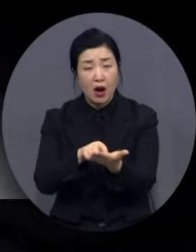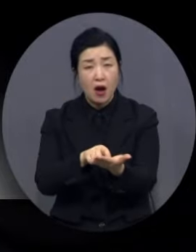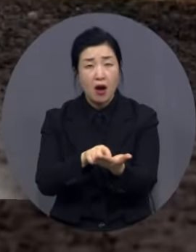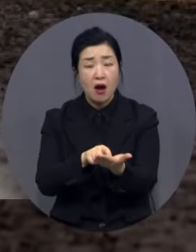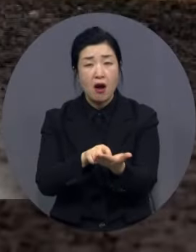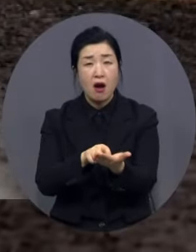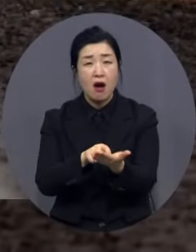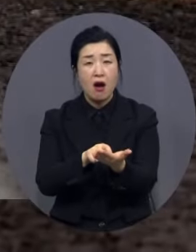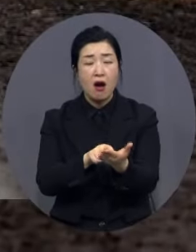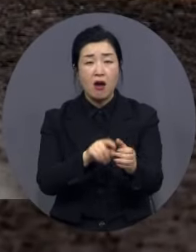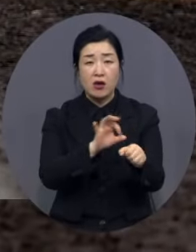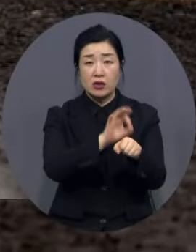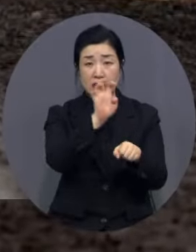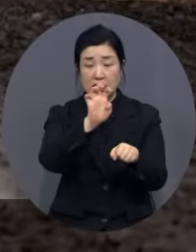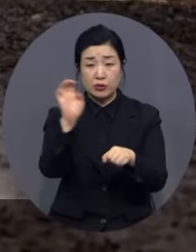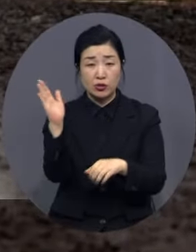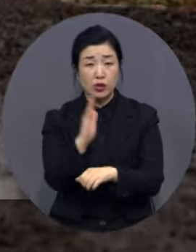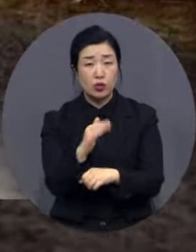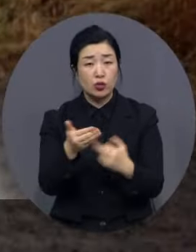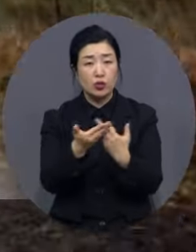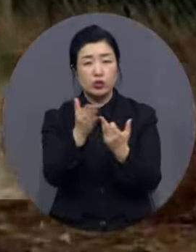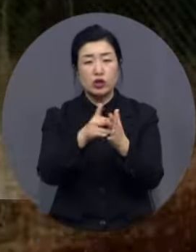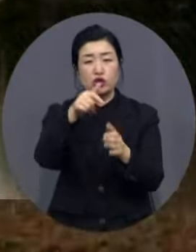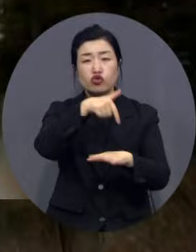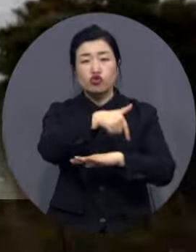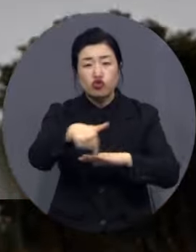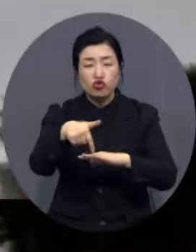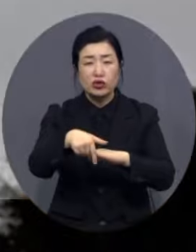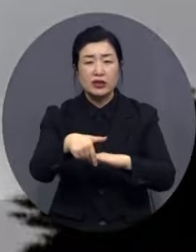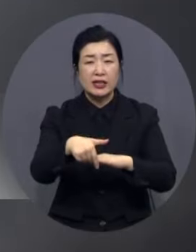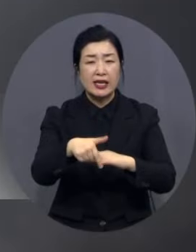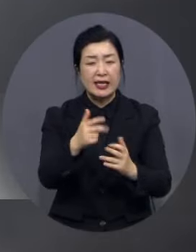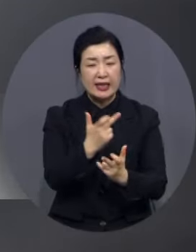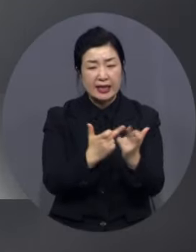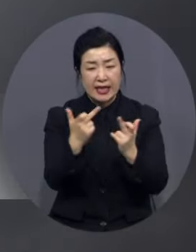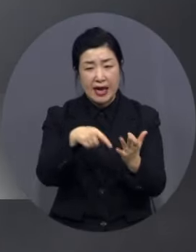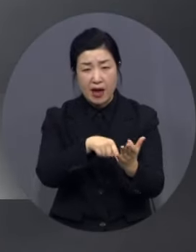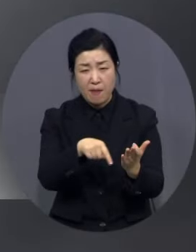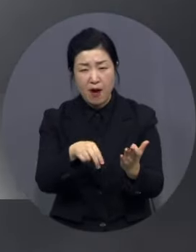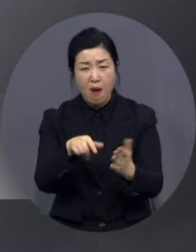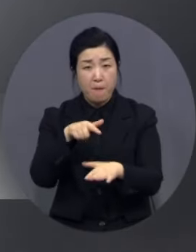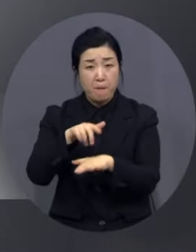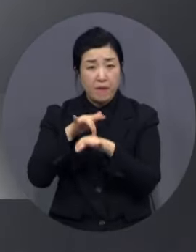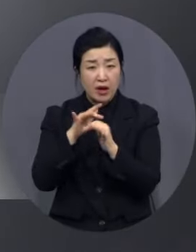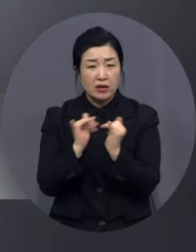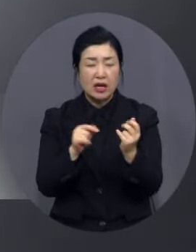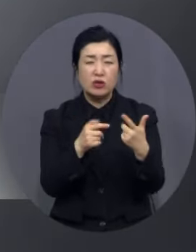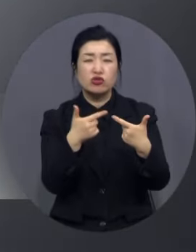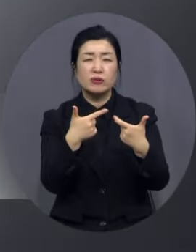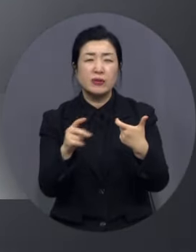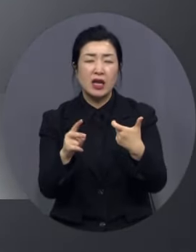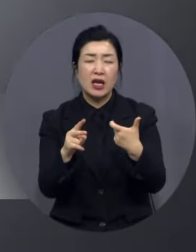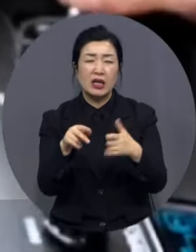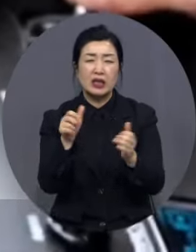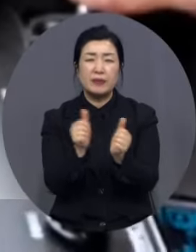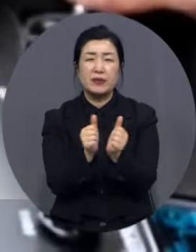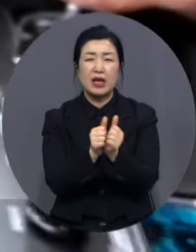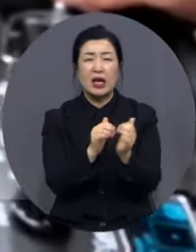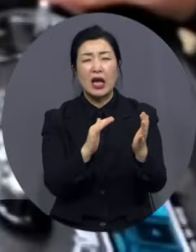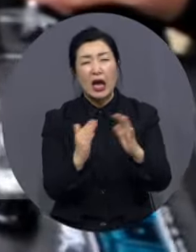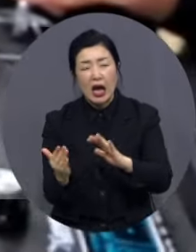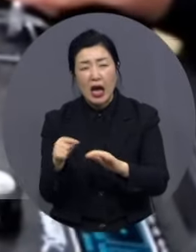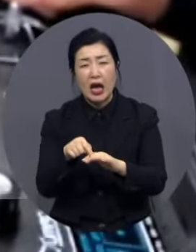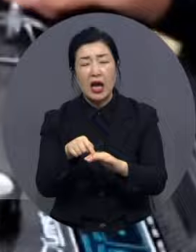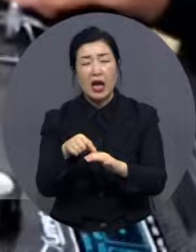오늘 오전 10시 40분 쯤 제주시 구자 한 야산 가시 덤불 안에서 실종된 60대 남성의 시신을 발견해